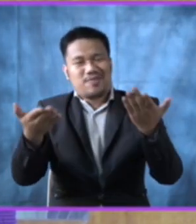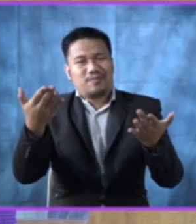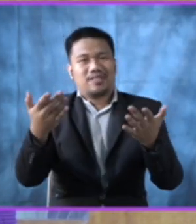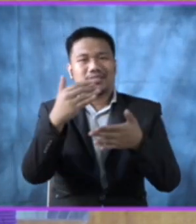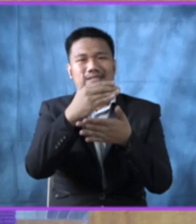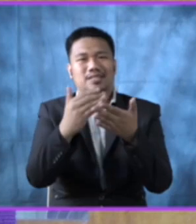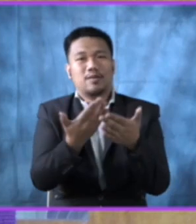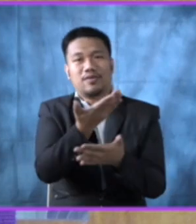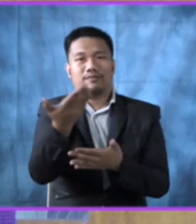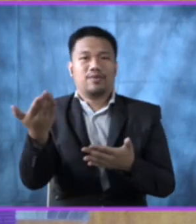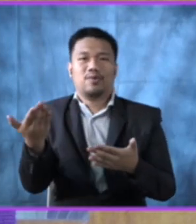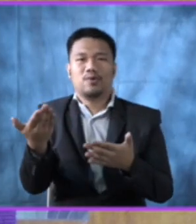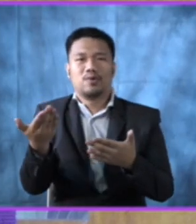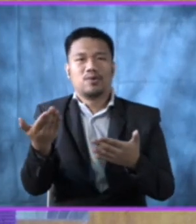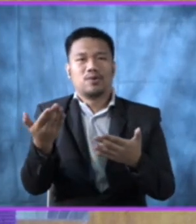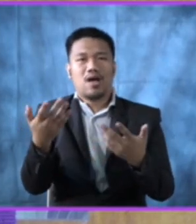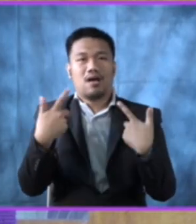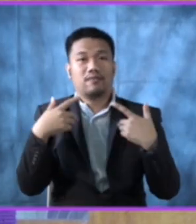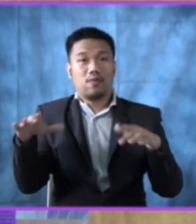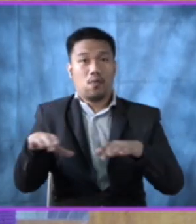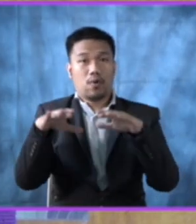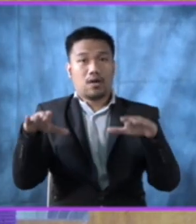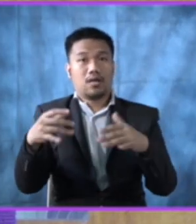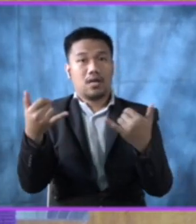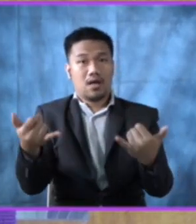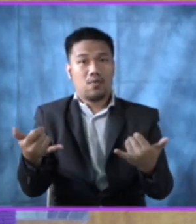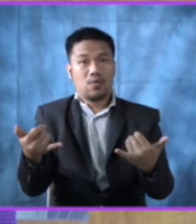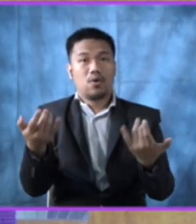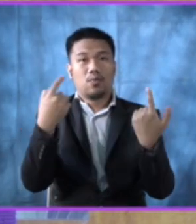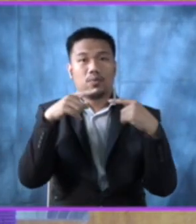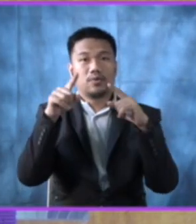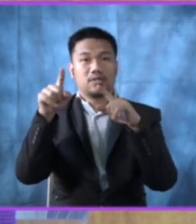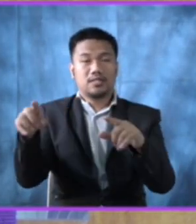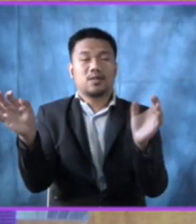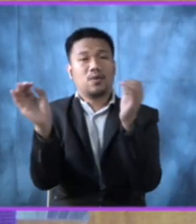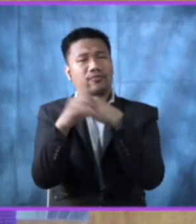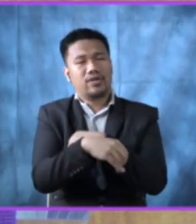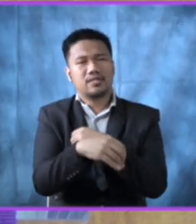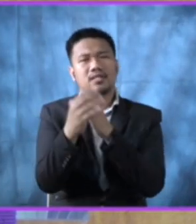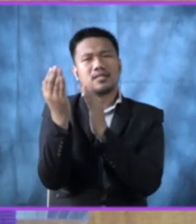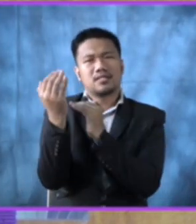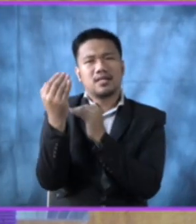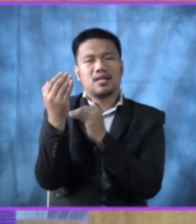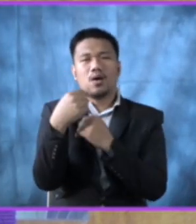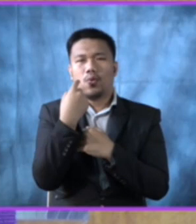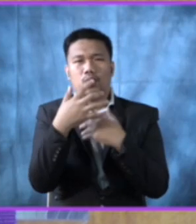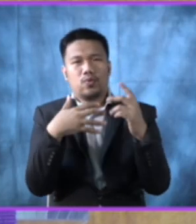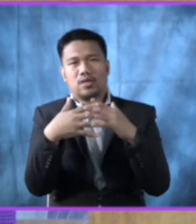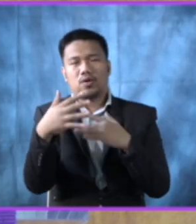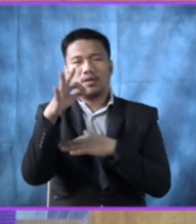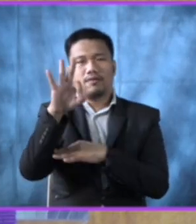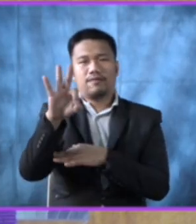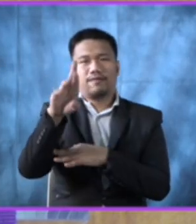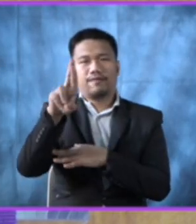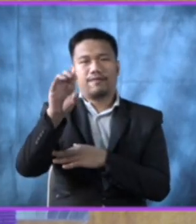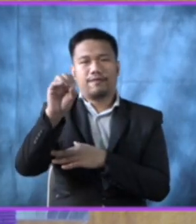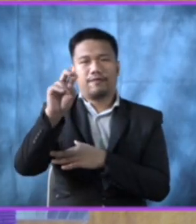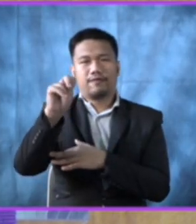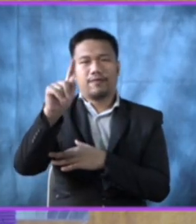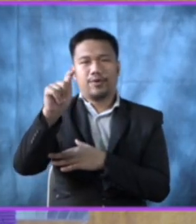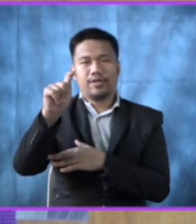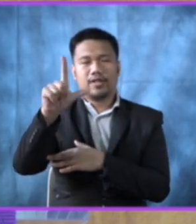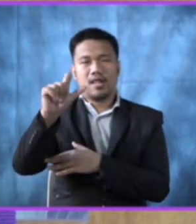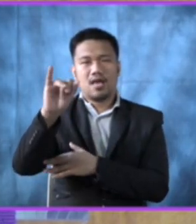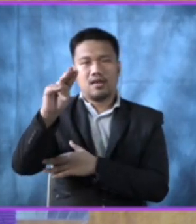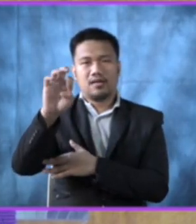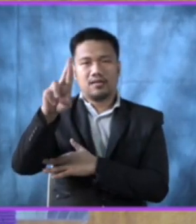ngayon, nasa mga opisina. Sana ho yung mga kapatid nating tinatawag nating frontliners, yung mga